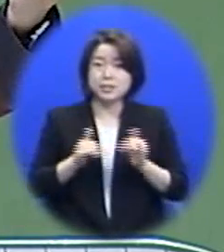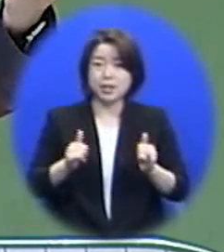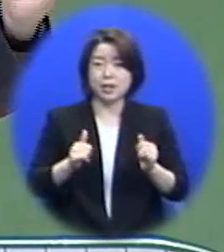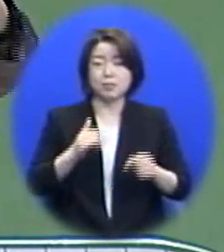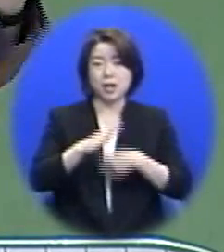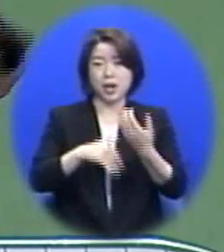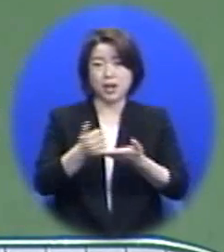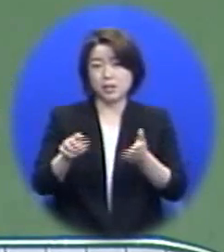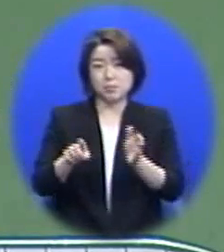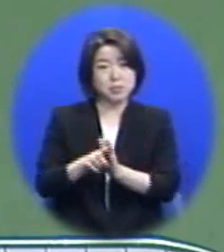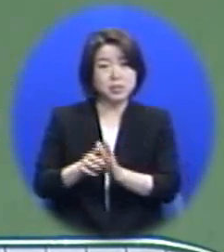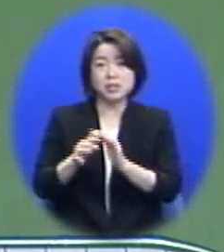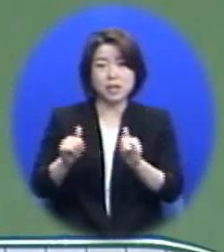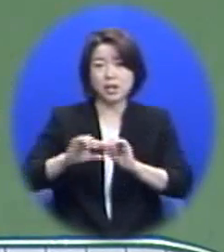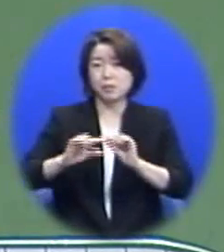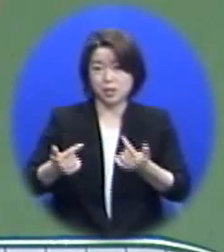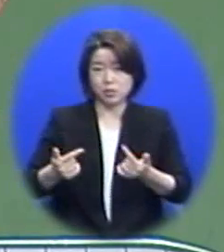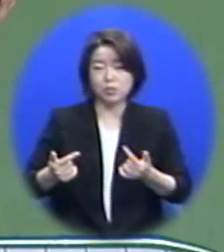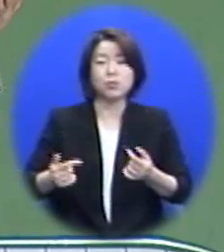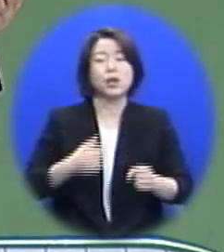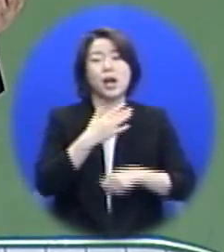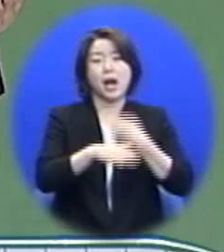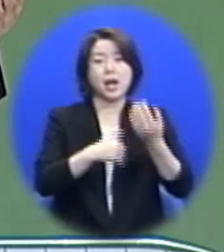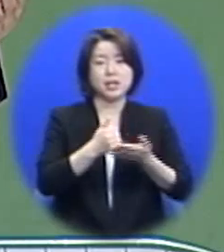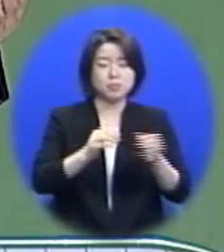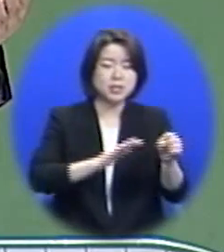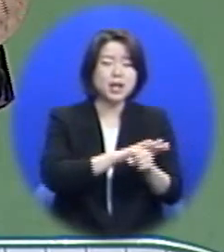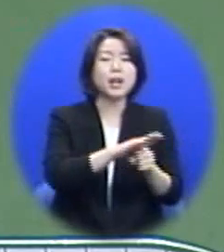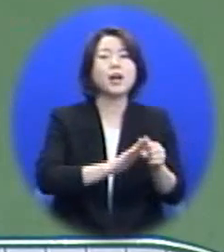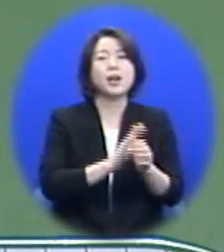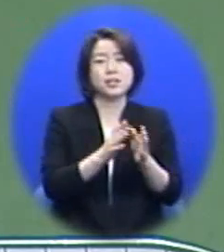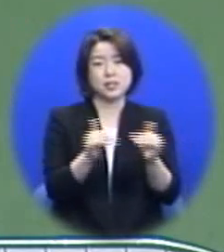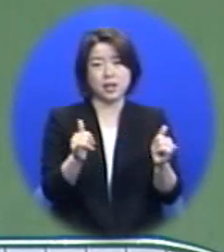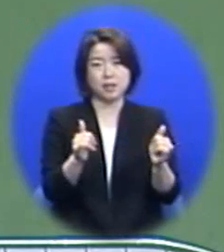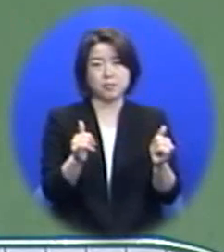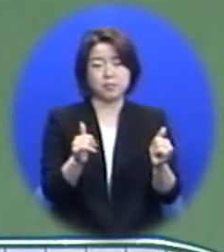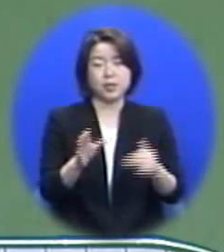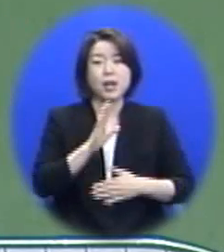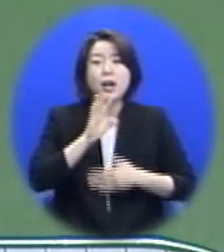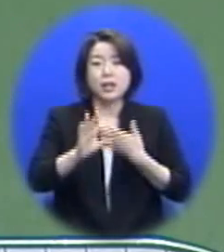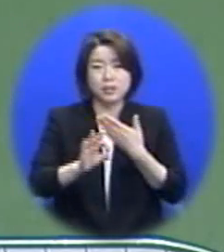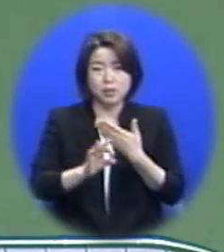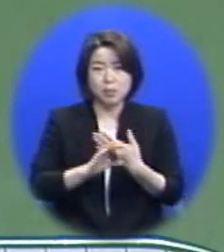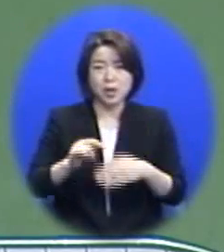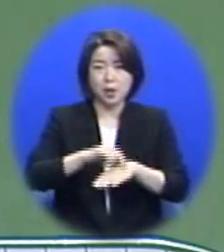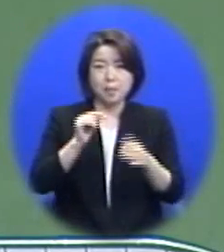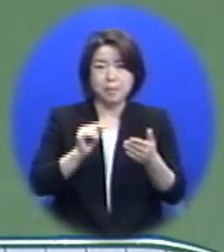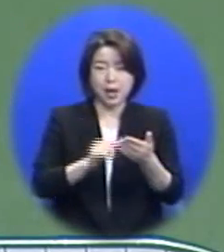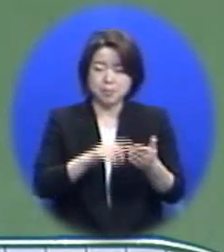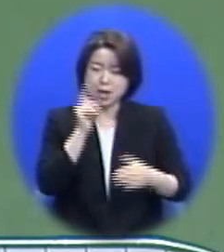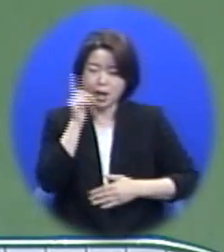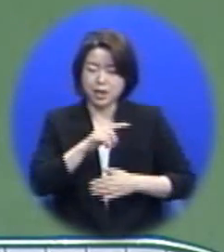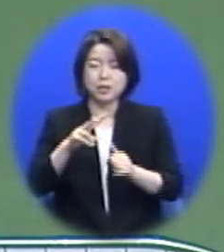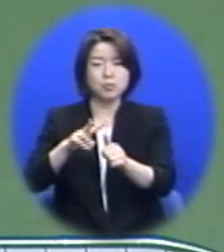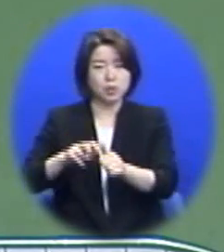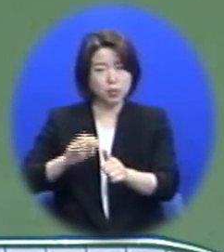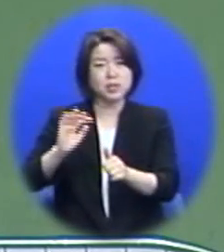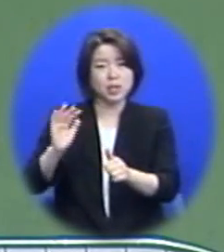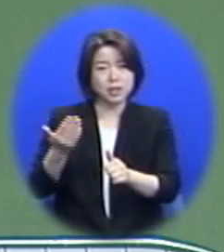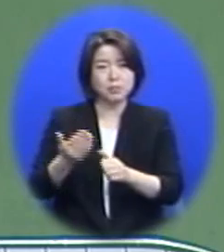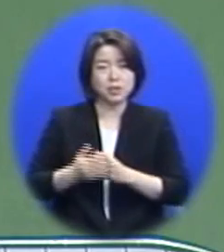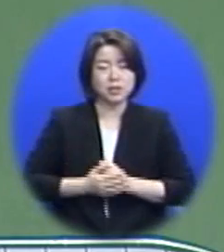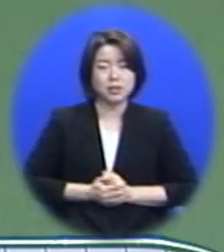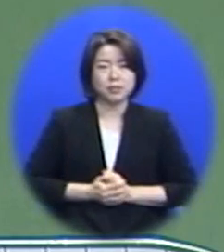믿는 사람 아니고 하나님을 사랑하는 사람 그러면 마음에 악이 미워지게 됩니다